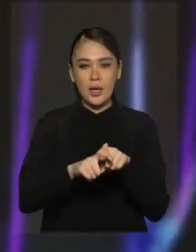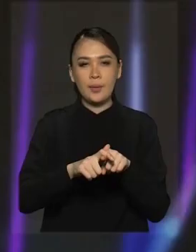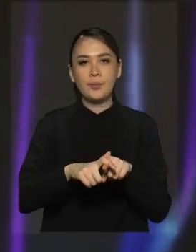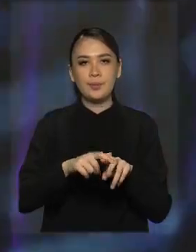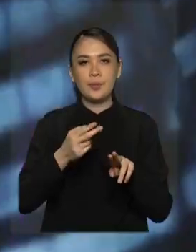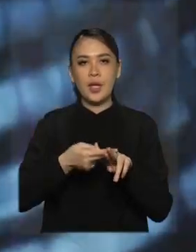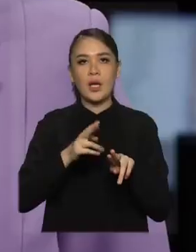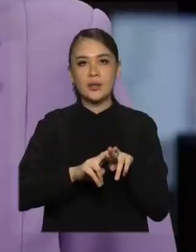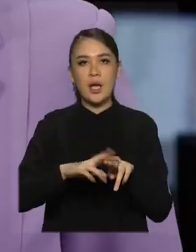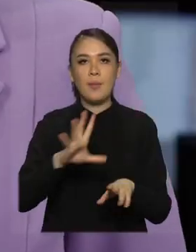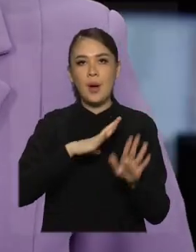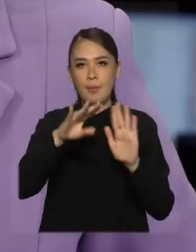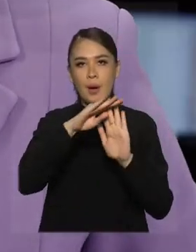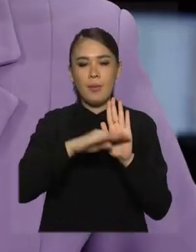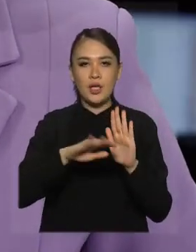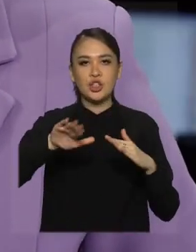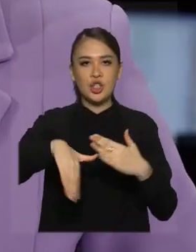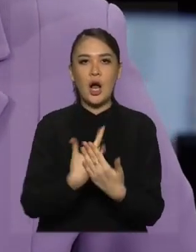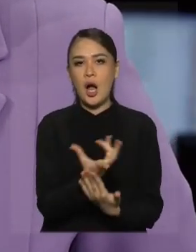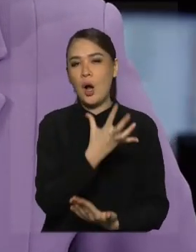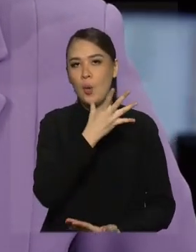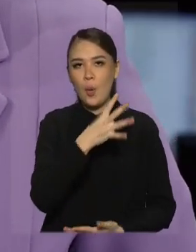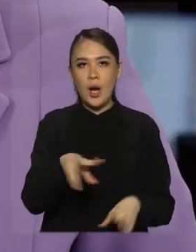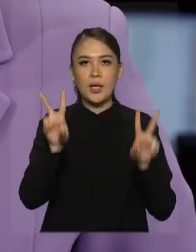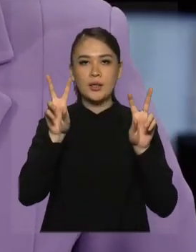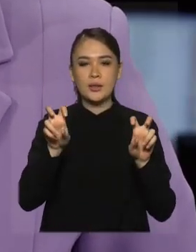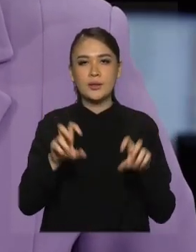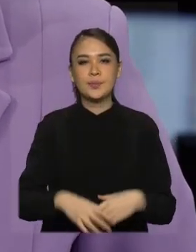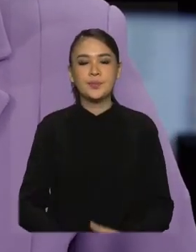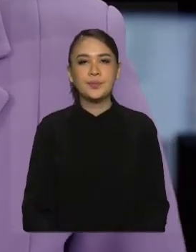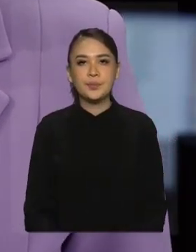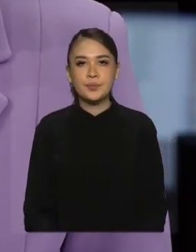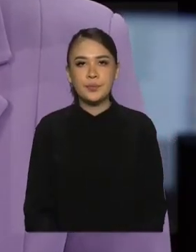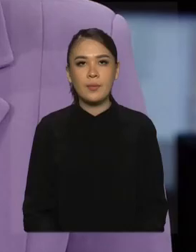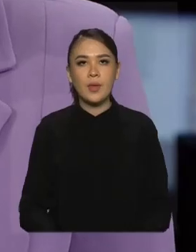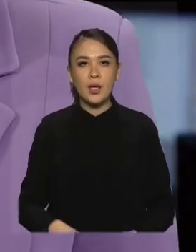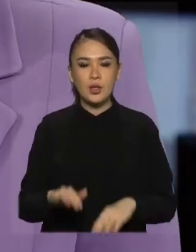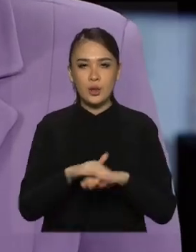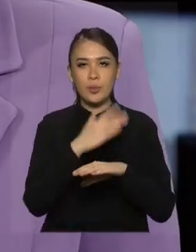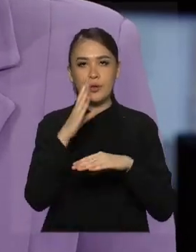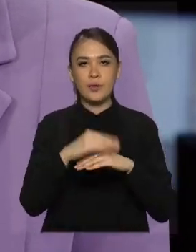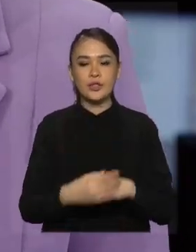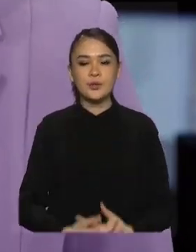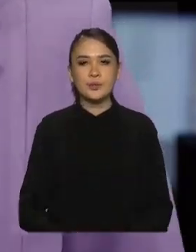из информационно-аналитической программы «Жана Окыт». Жансая Карлыкеш, сөзі зінде.